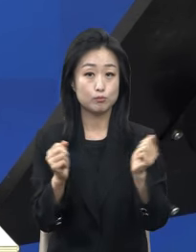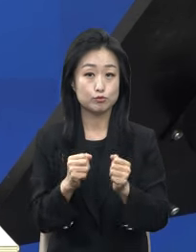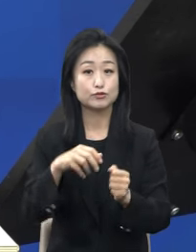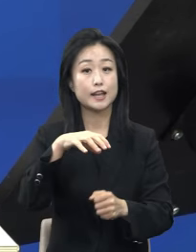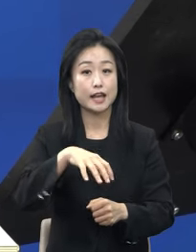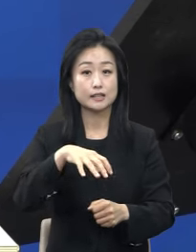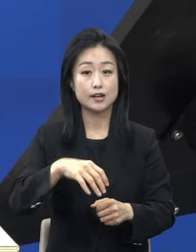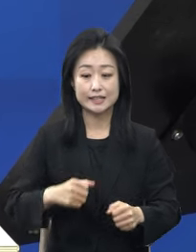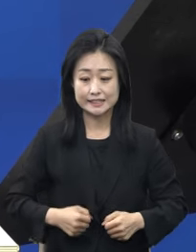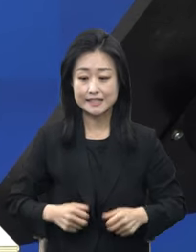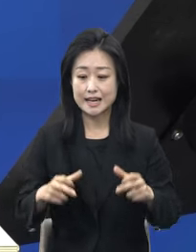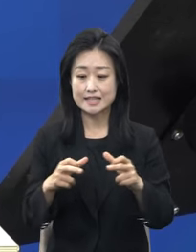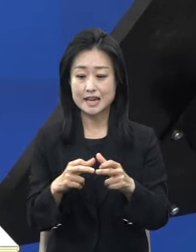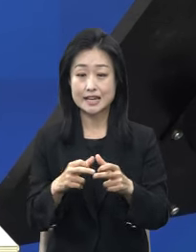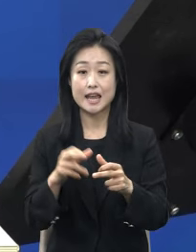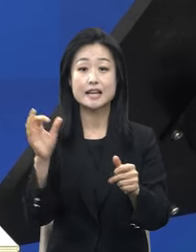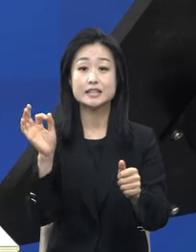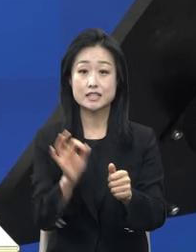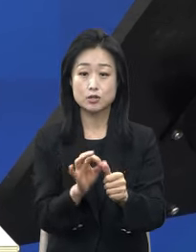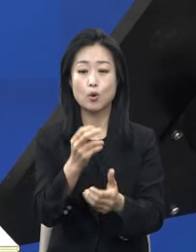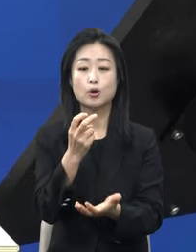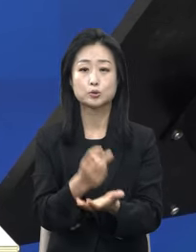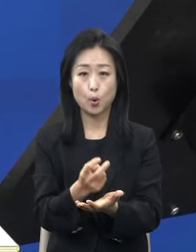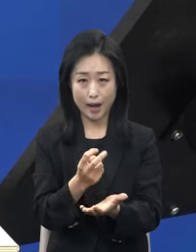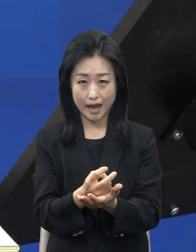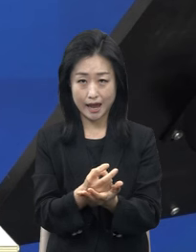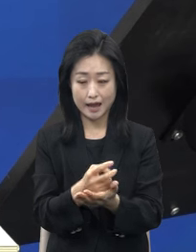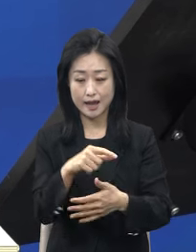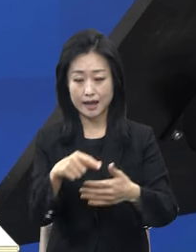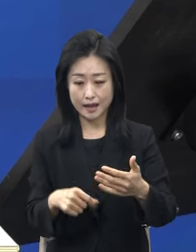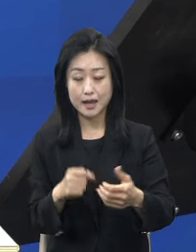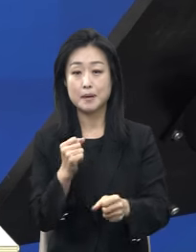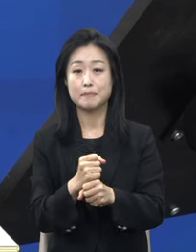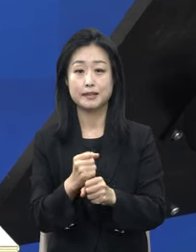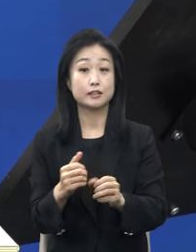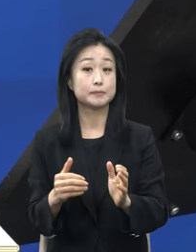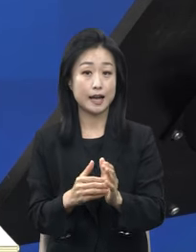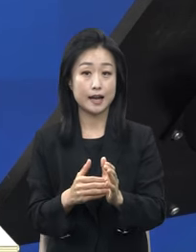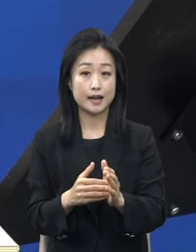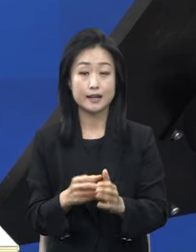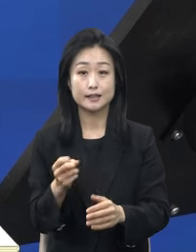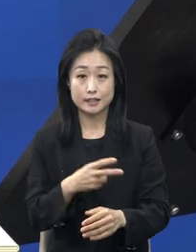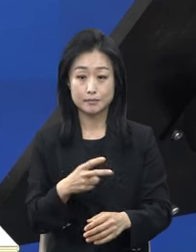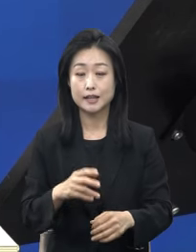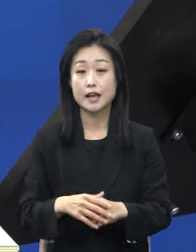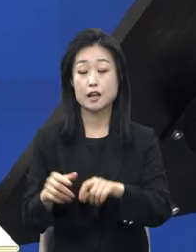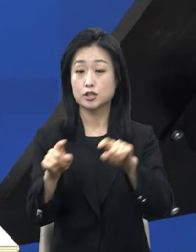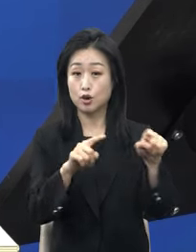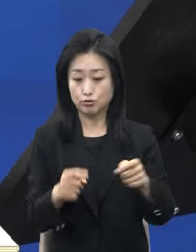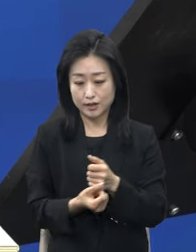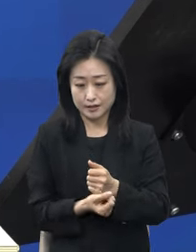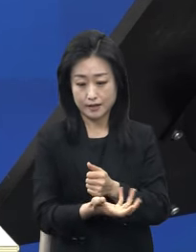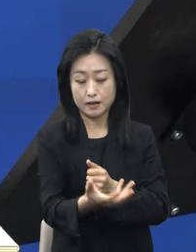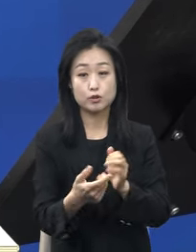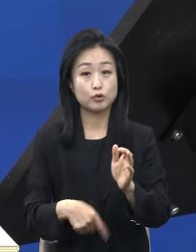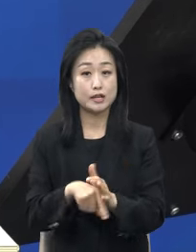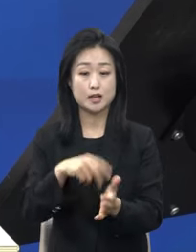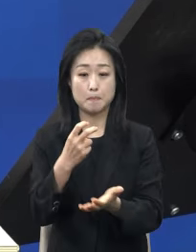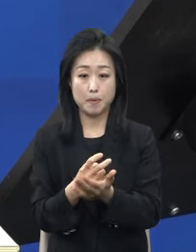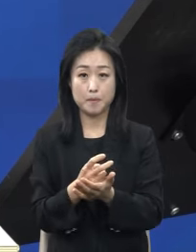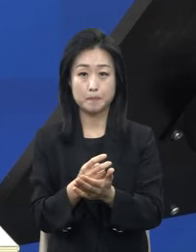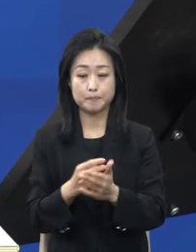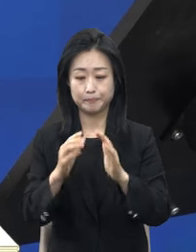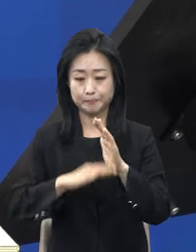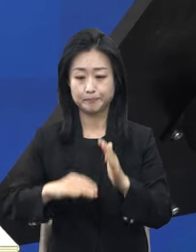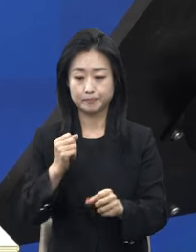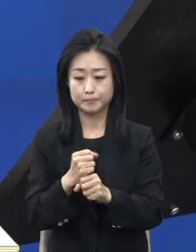처음으로 신장장애인 지원 조례를 만든 저력을 가지고 있으며, 이를 바탕으로 전국이 통일된 지원을 받도록 법제화에